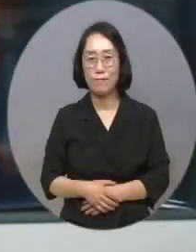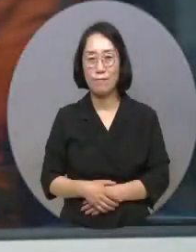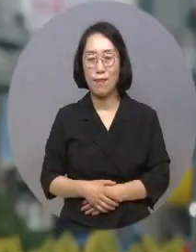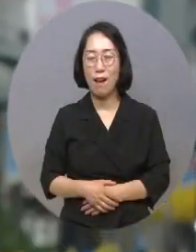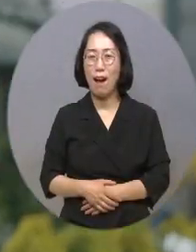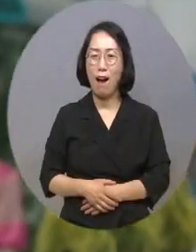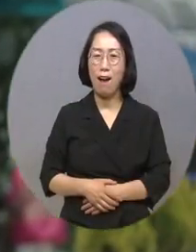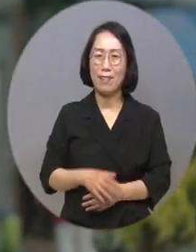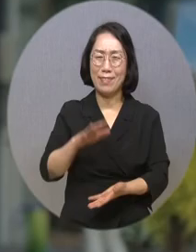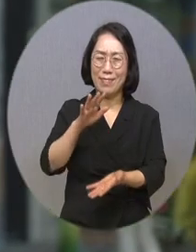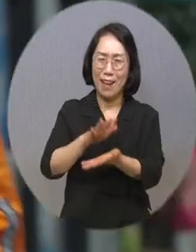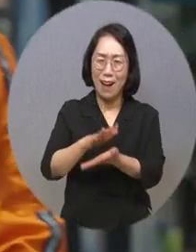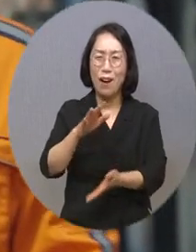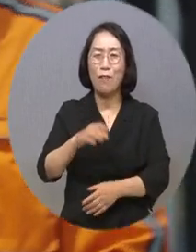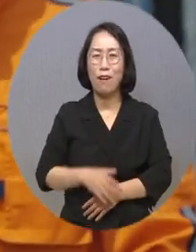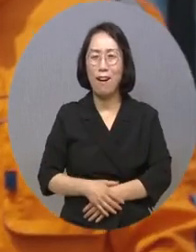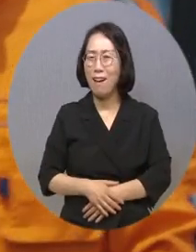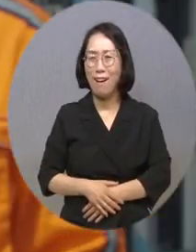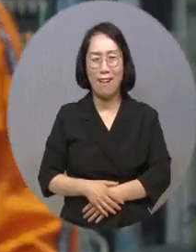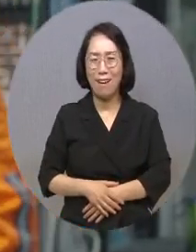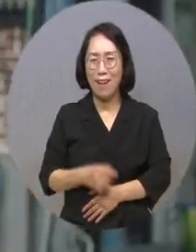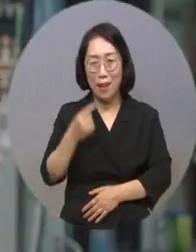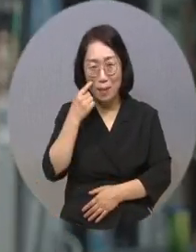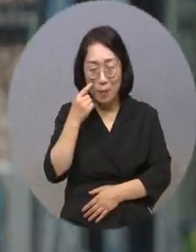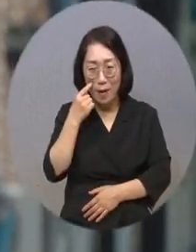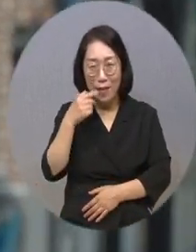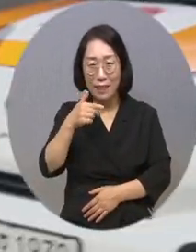샤샤샤샤 산낙지를 뜯으러 왔다네.